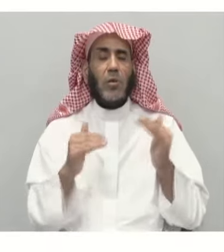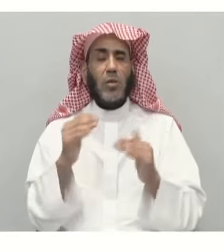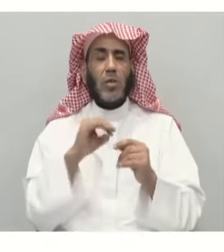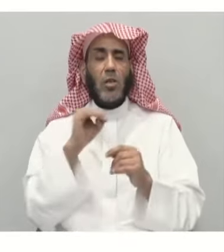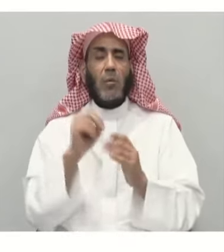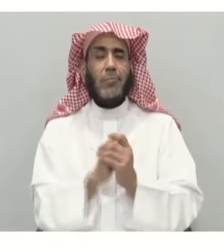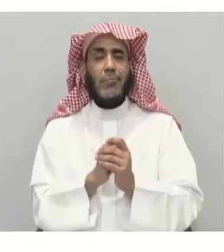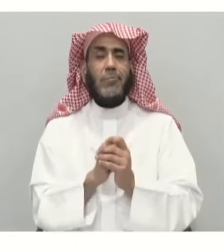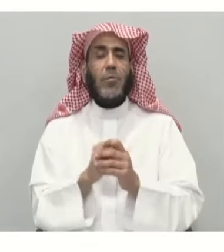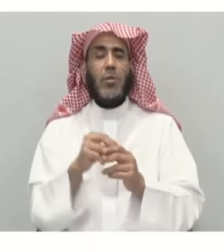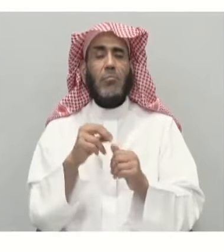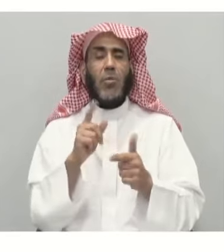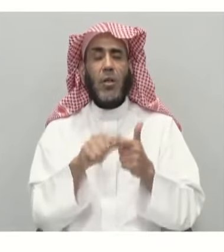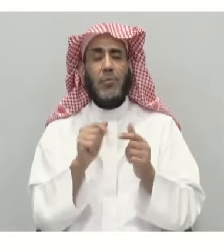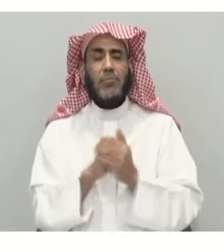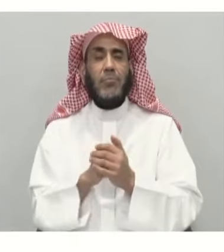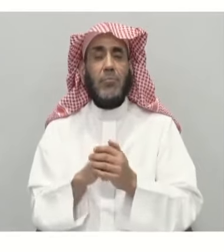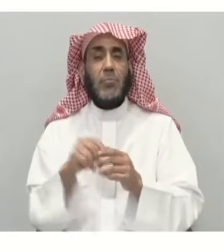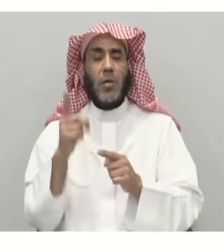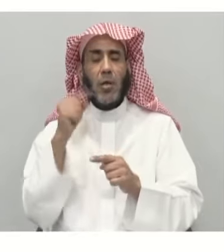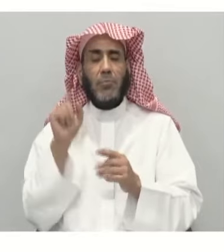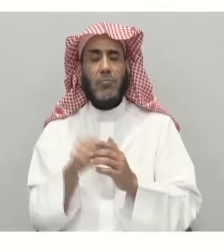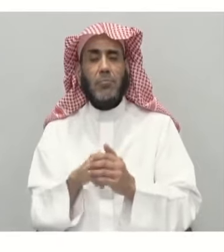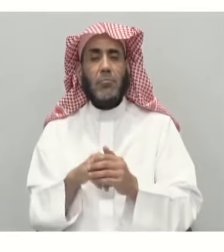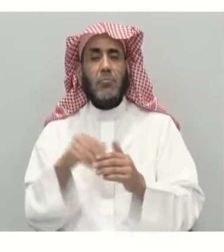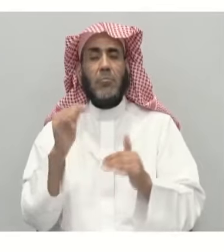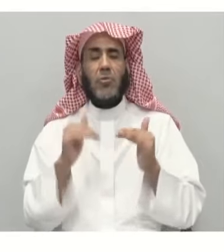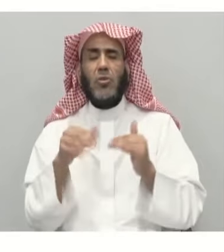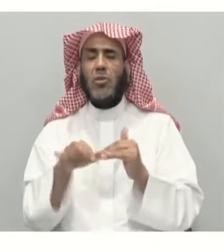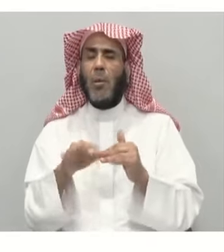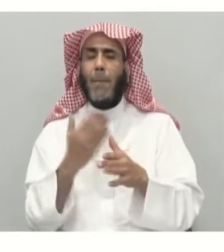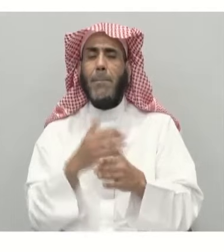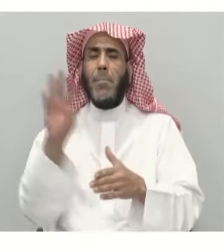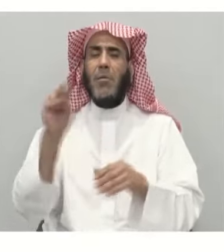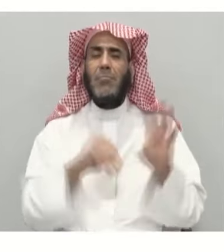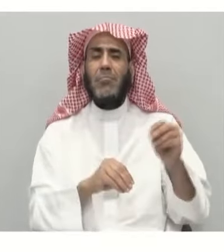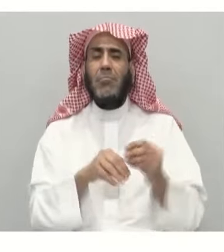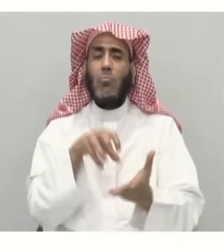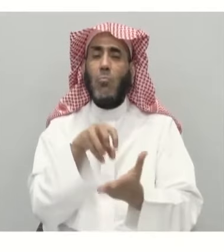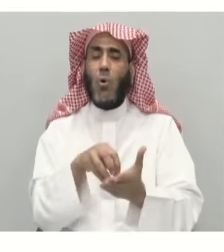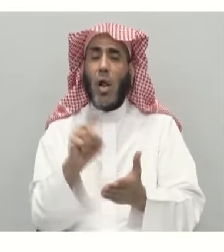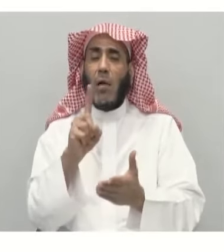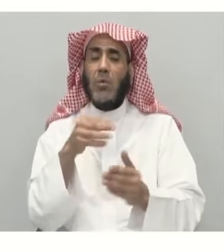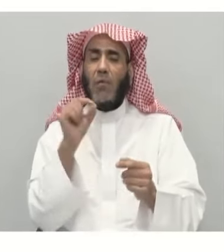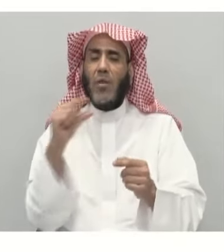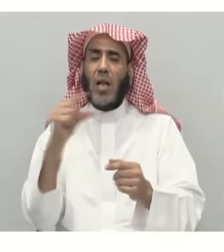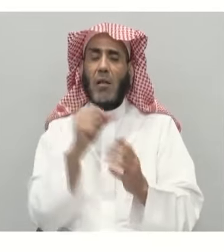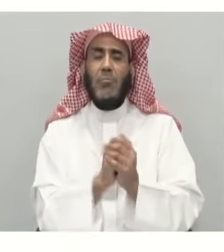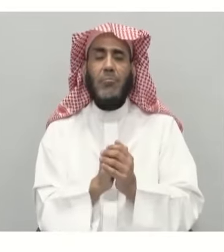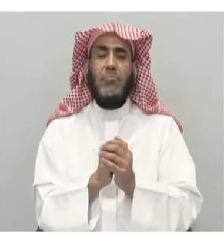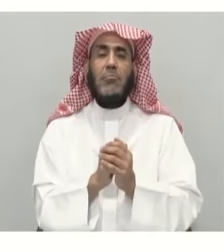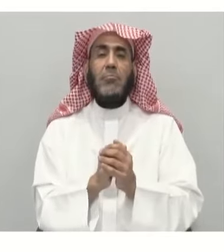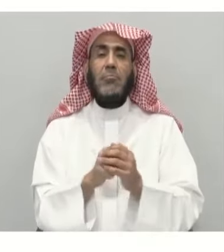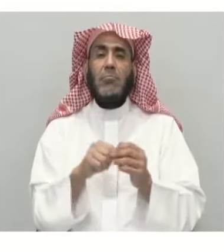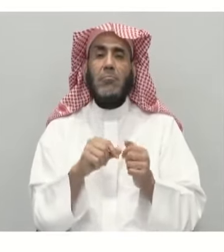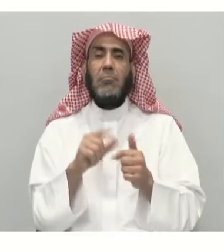الاجابه على ثانيا اذا المعيار اللي صنفنا بناء عليه موقع الهمزه في الكلمه طيب